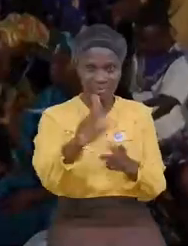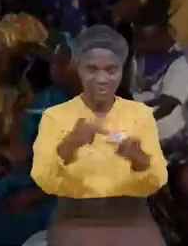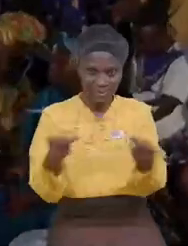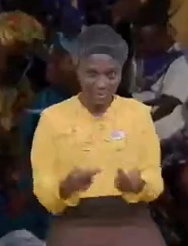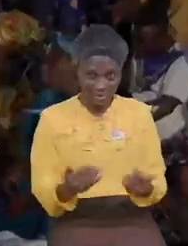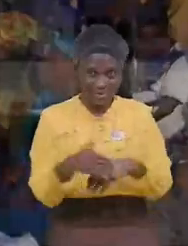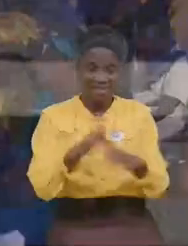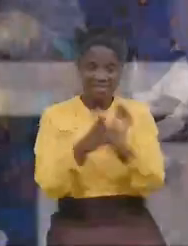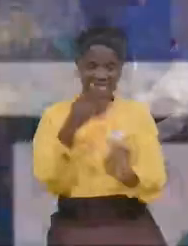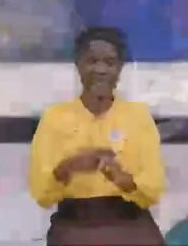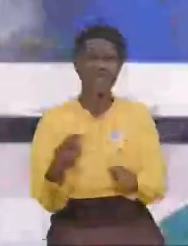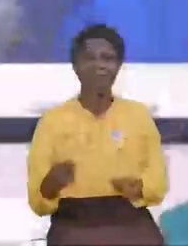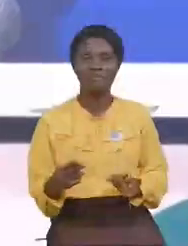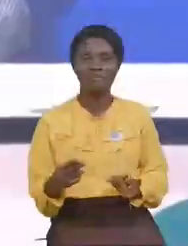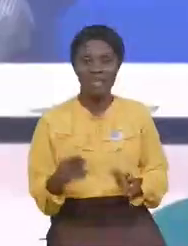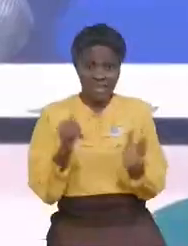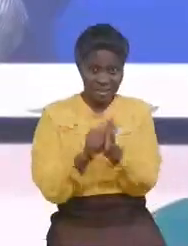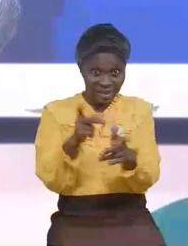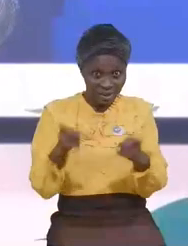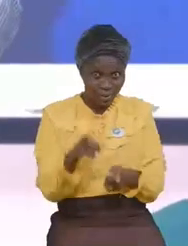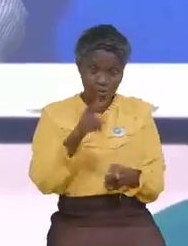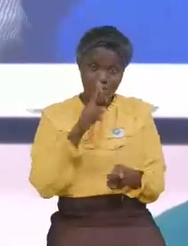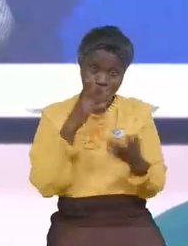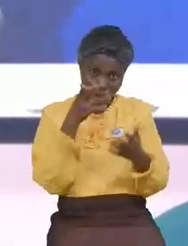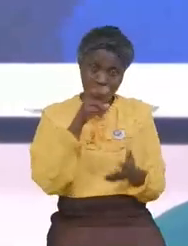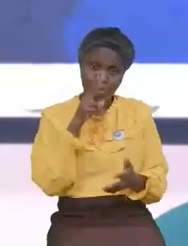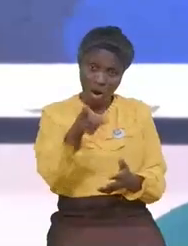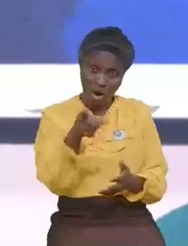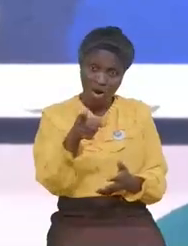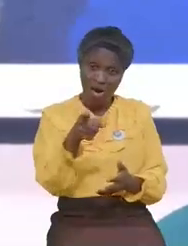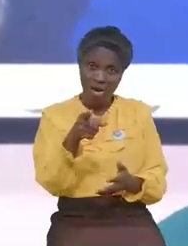jour, exactement là où tu es.